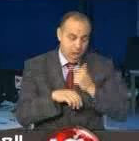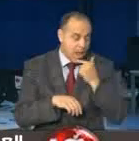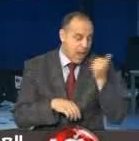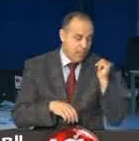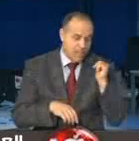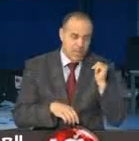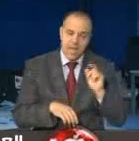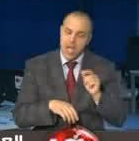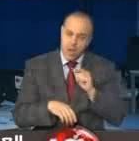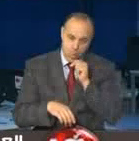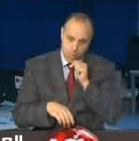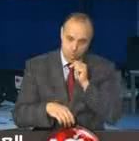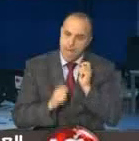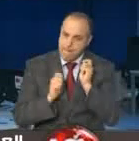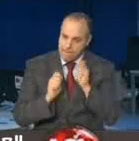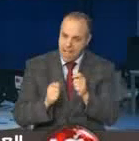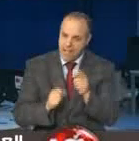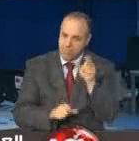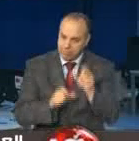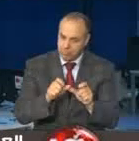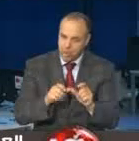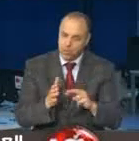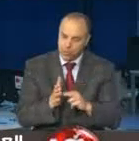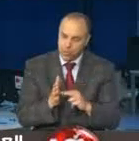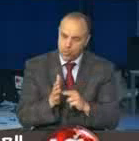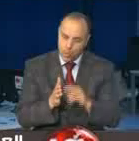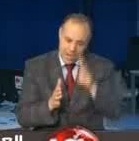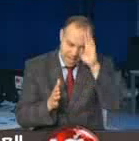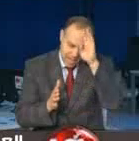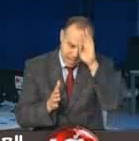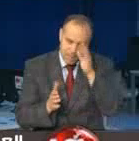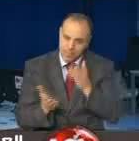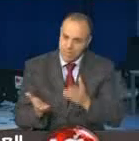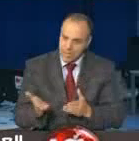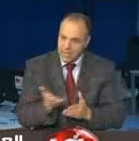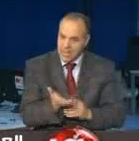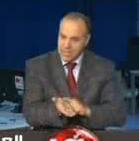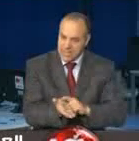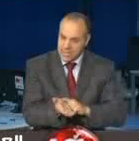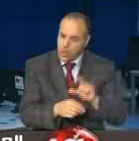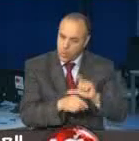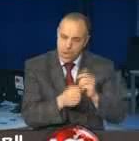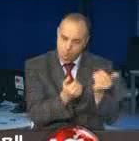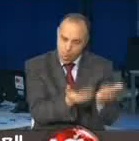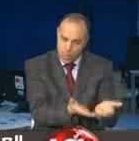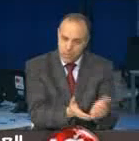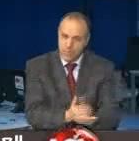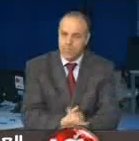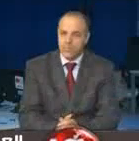أن بلاده ستمنح بعض اللاجئين السوريين والعراقيين الجنسية التركية.